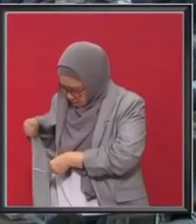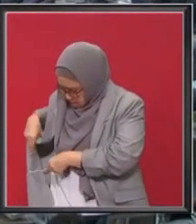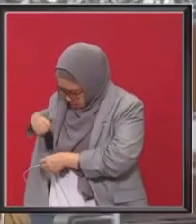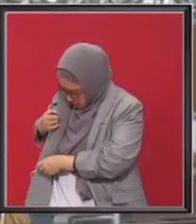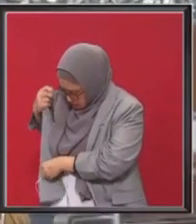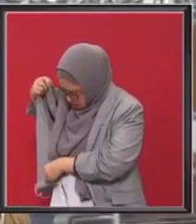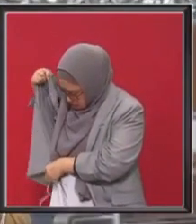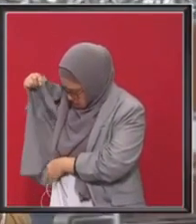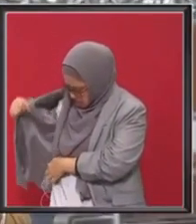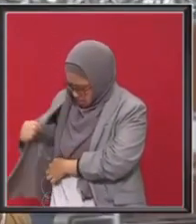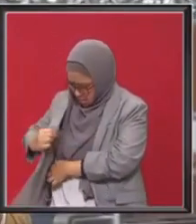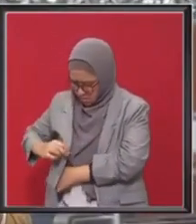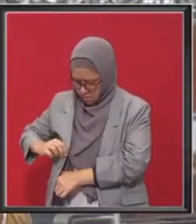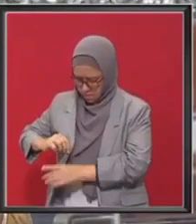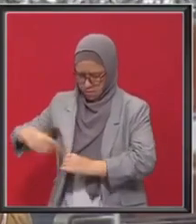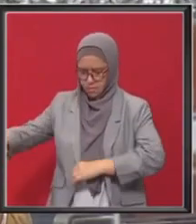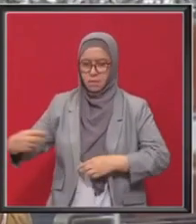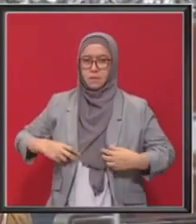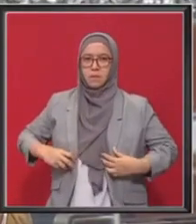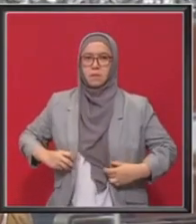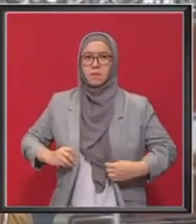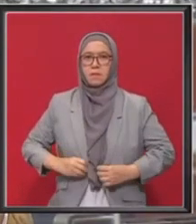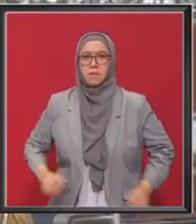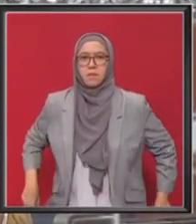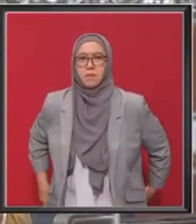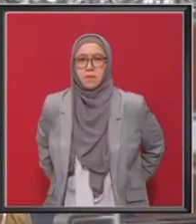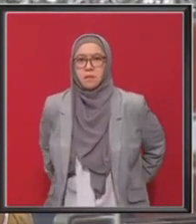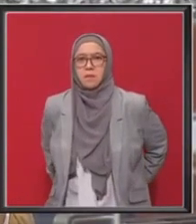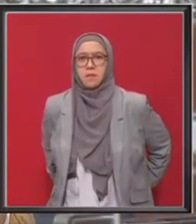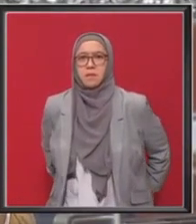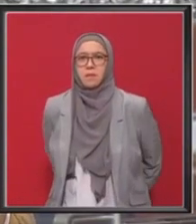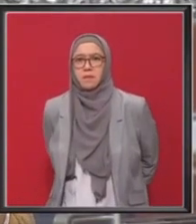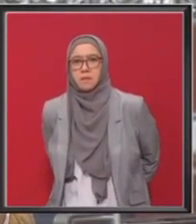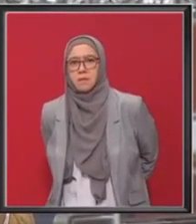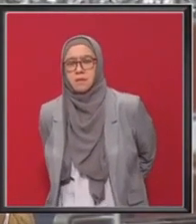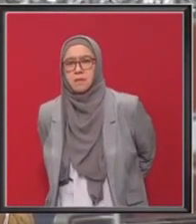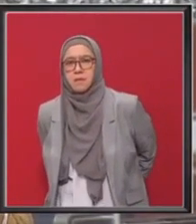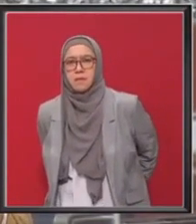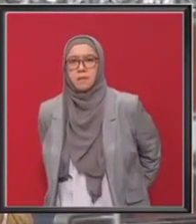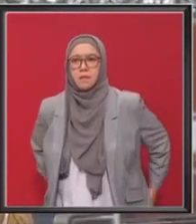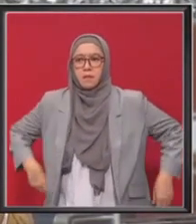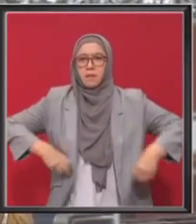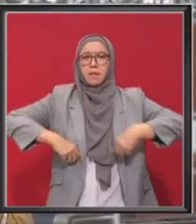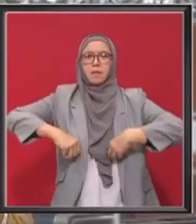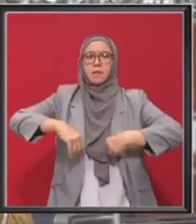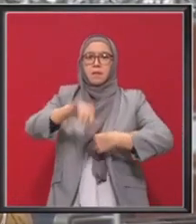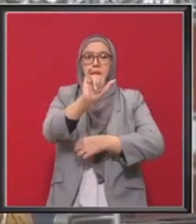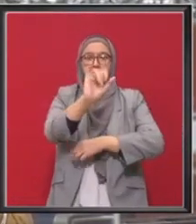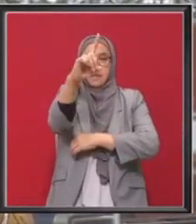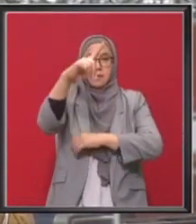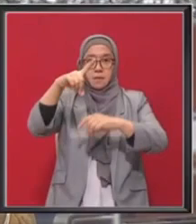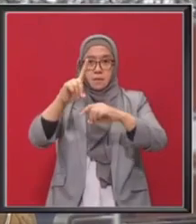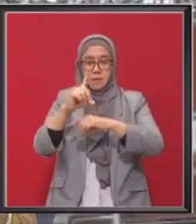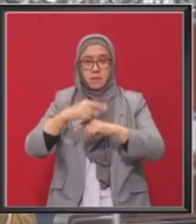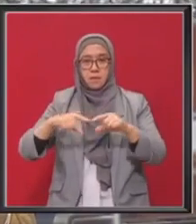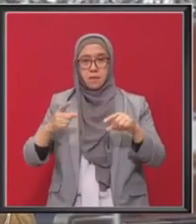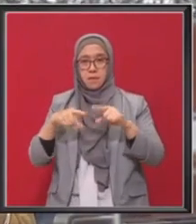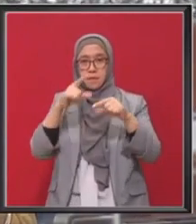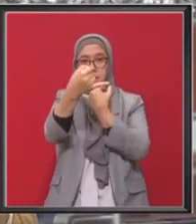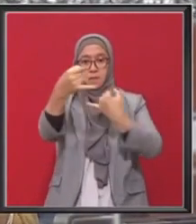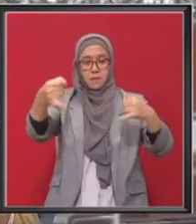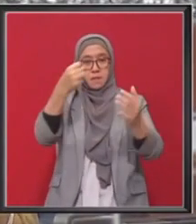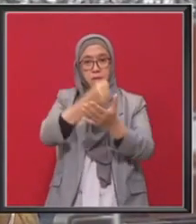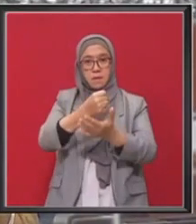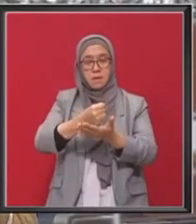yang berkenaan untuk record datuknya bluechair rekor kandang dewan ini pada 30 September 2020 datum tuh jabatan